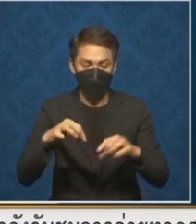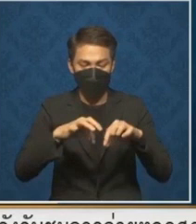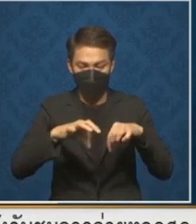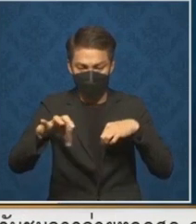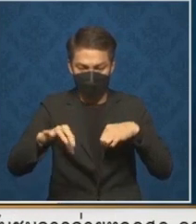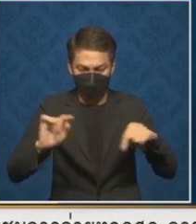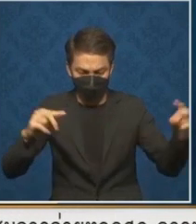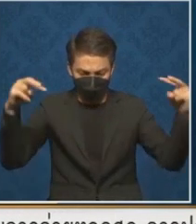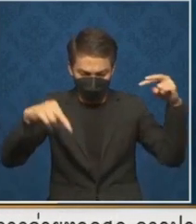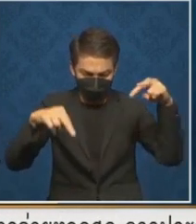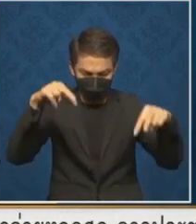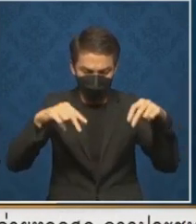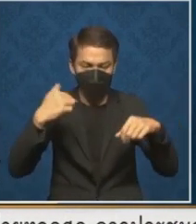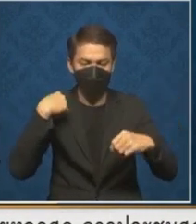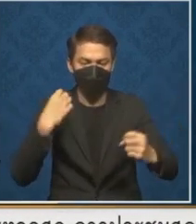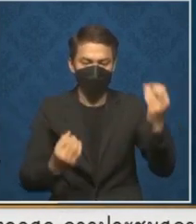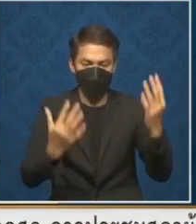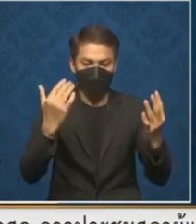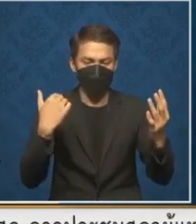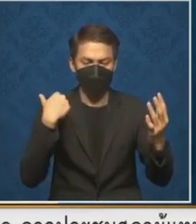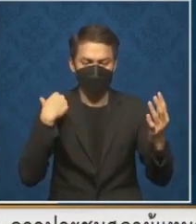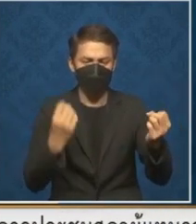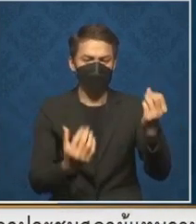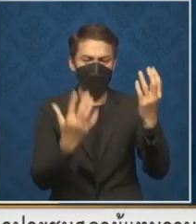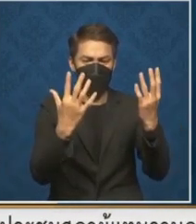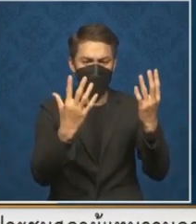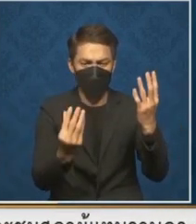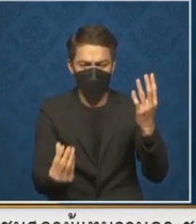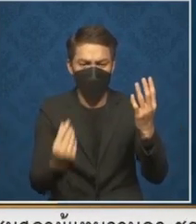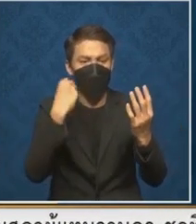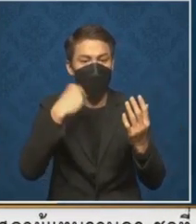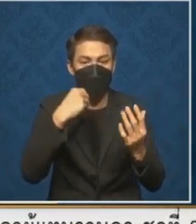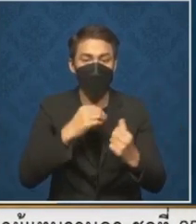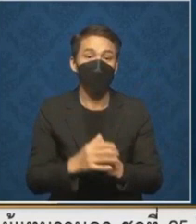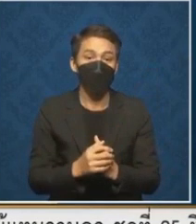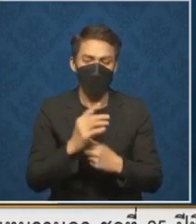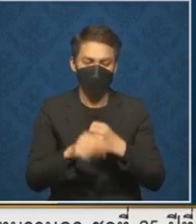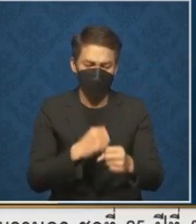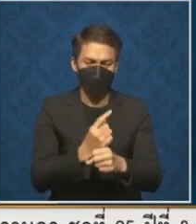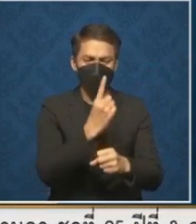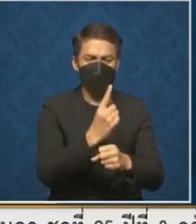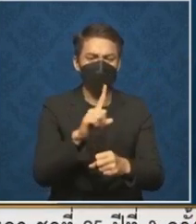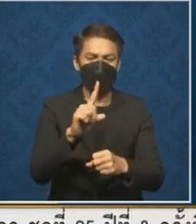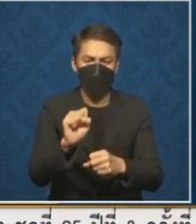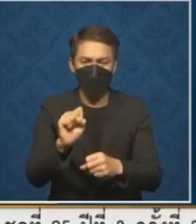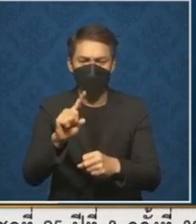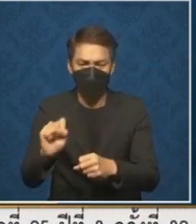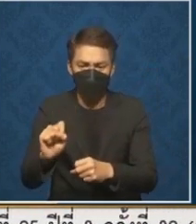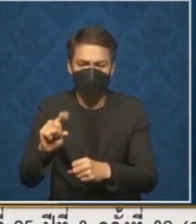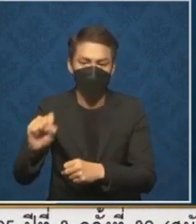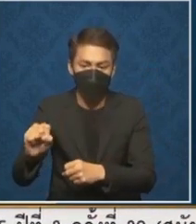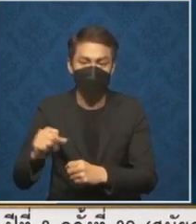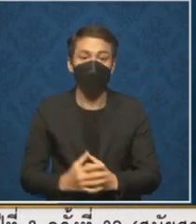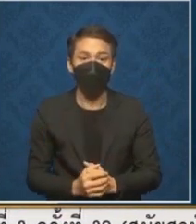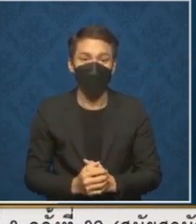ห่างกนเทาไรถึจะเป็นป่าเนี่ยป่าหายทกปีนะครับปีละแนไล่แสนไ่